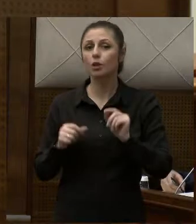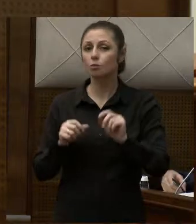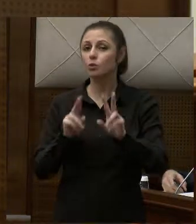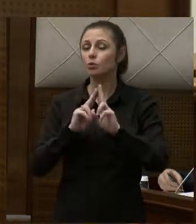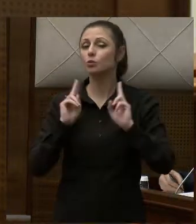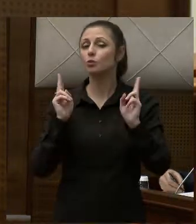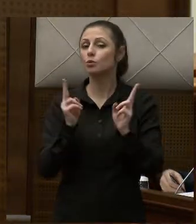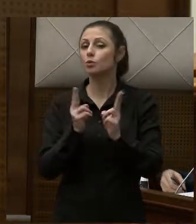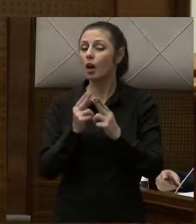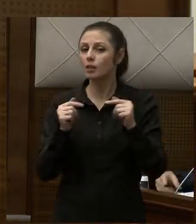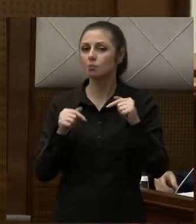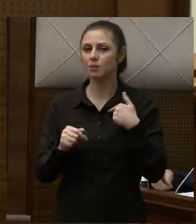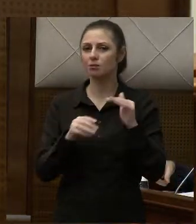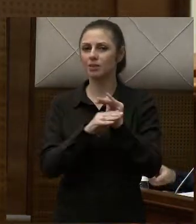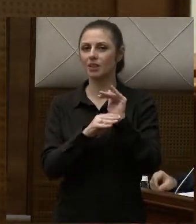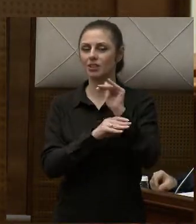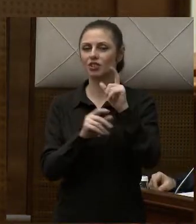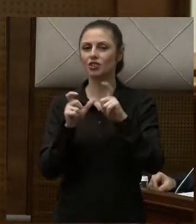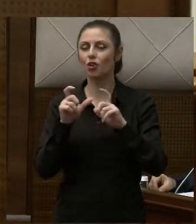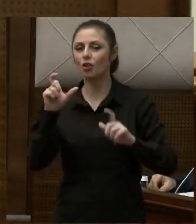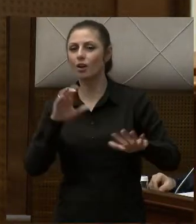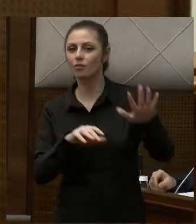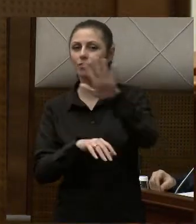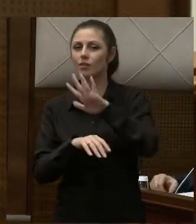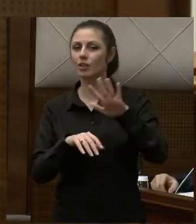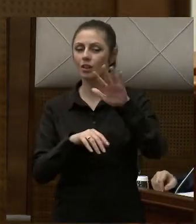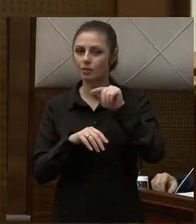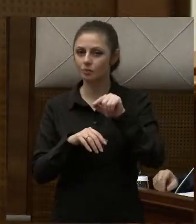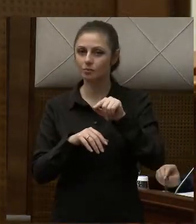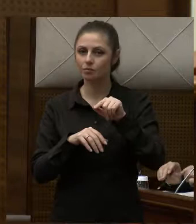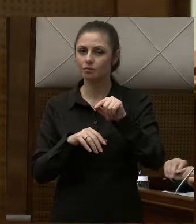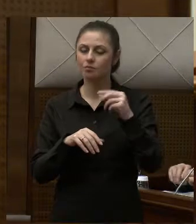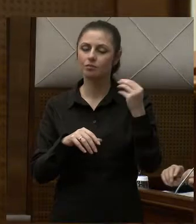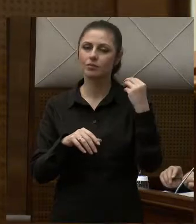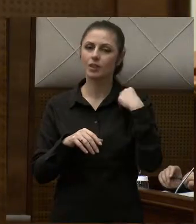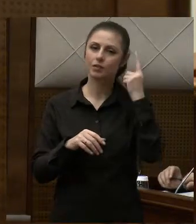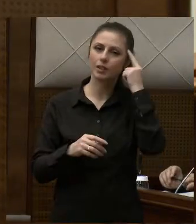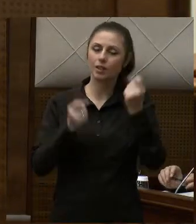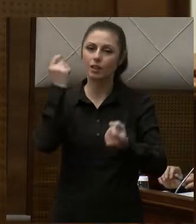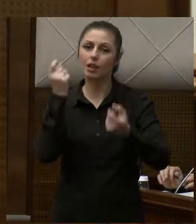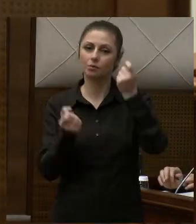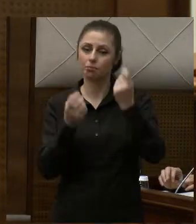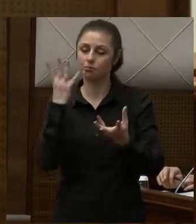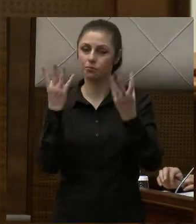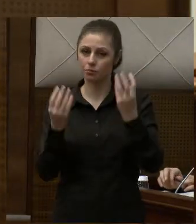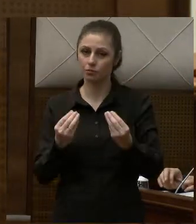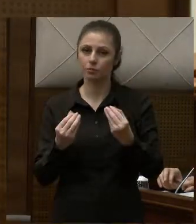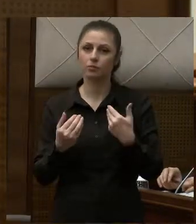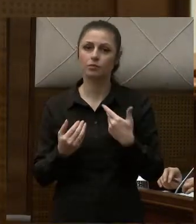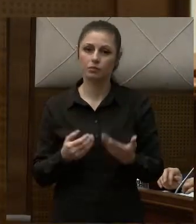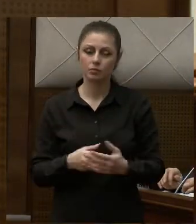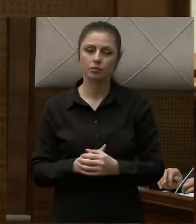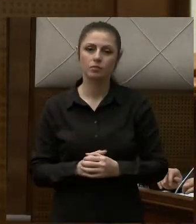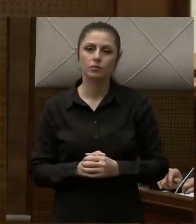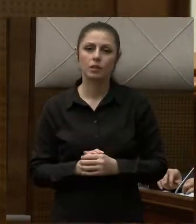dünyada, özellikle bizim yaşadığımız coğrafyada sorunlar oluşmaya devam edecek. Enerji koridorunun bizim bölgemizde